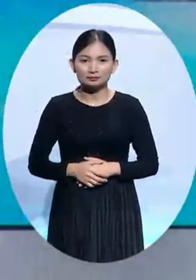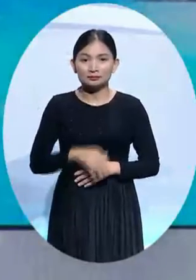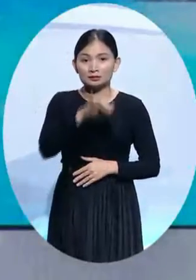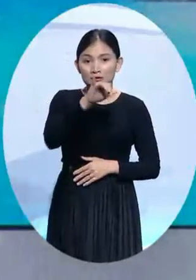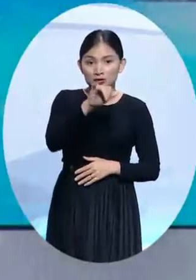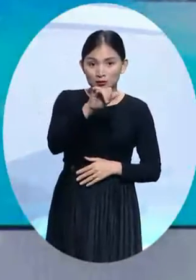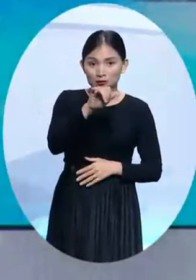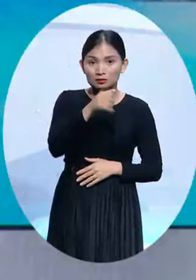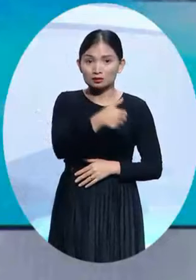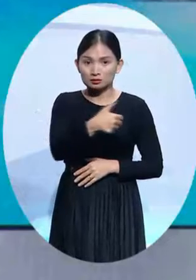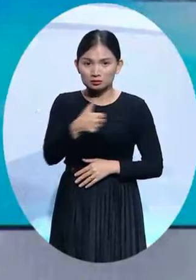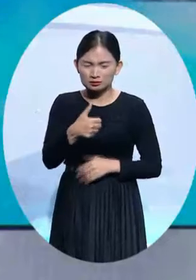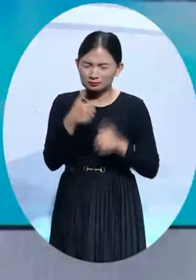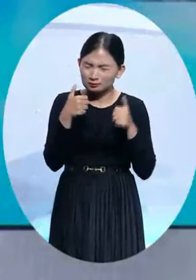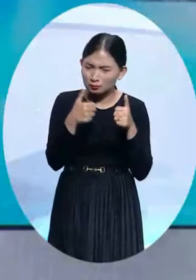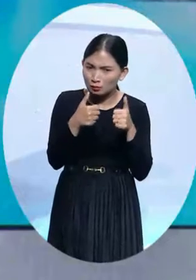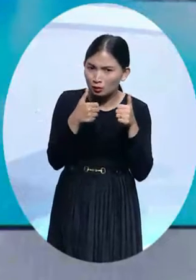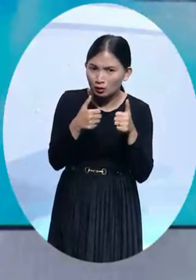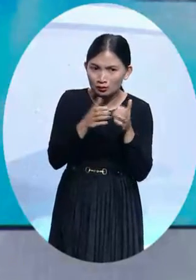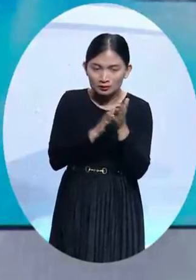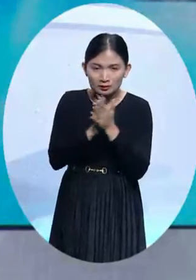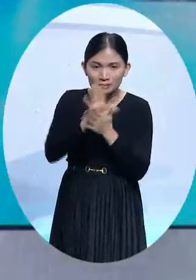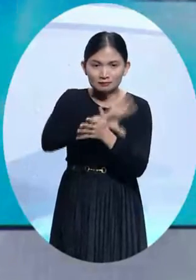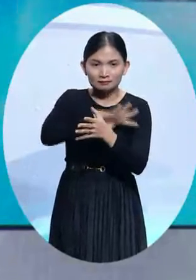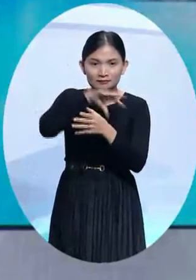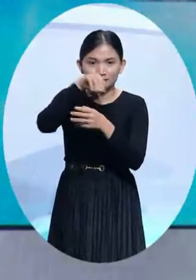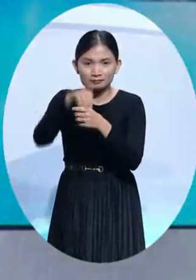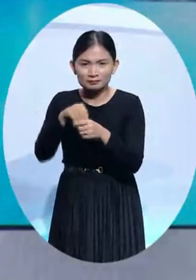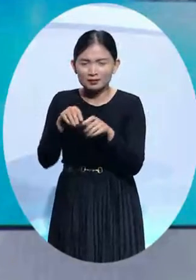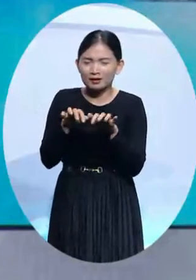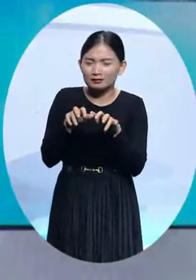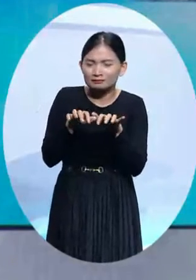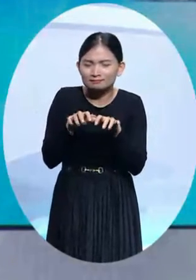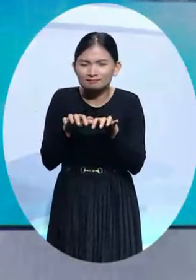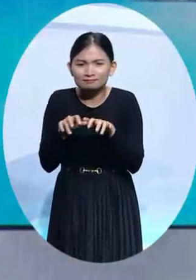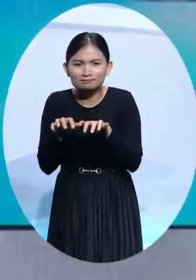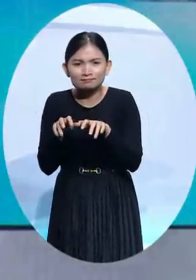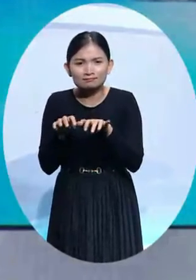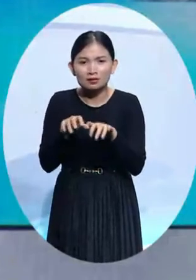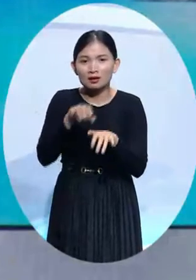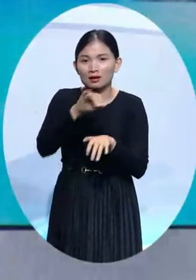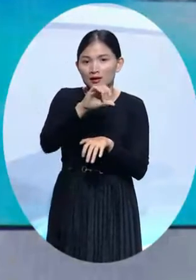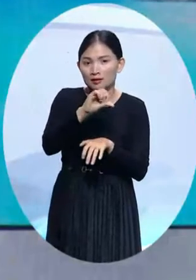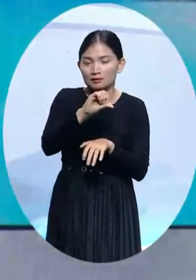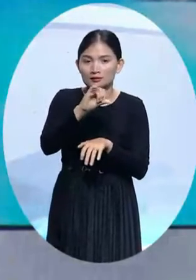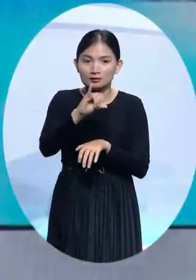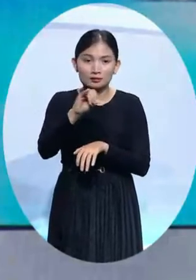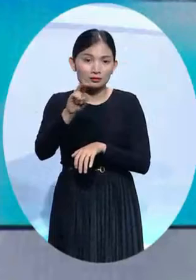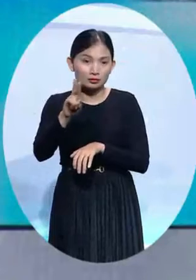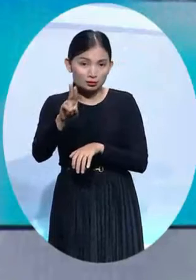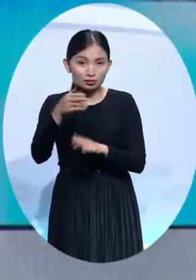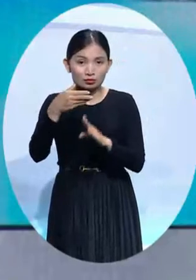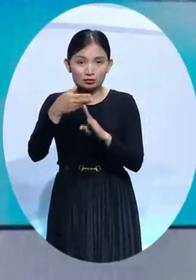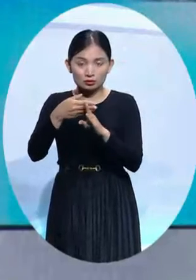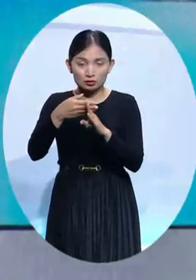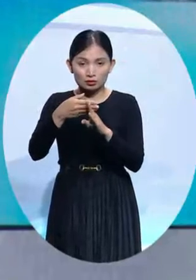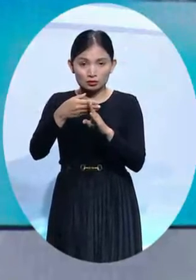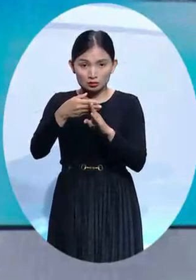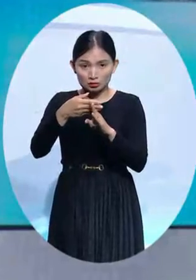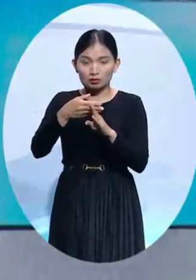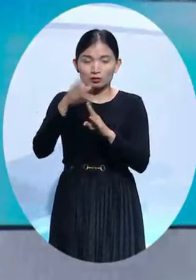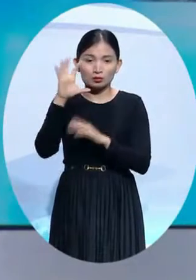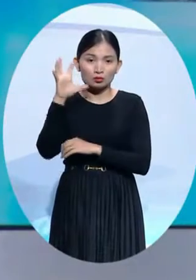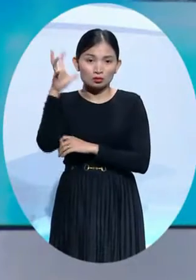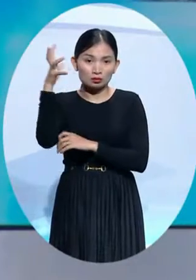60 thí sinh xuất sắc đã bước vào vòng bán kết cuộc thi Piano SIU do Trường Đại học Quốc tế Sài Gòn SIU và Trường Quốc tế Á